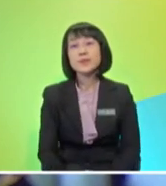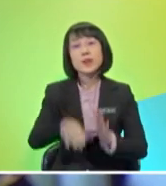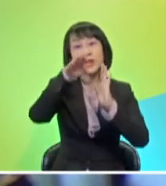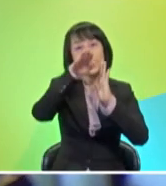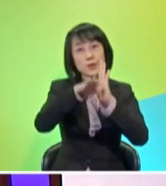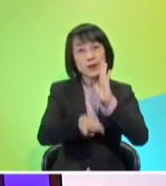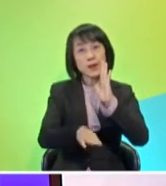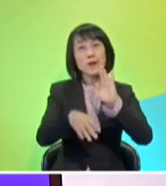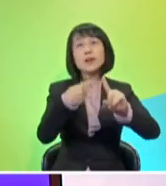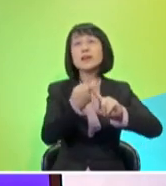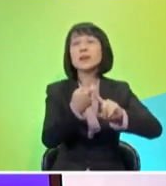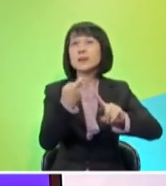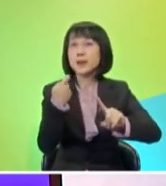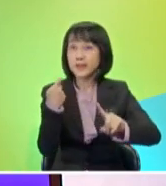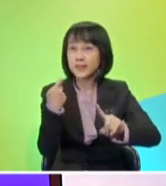daripada.